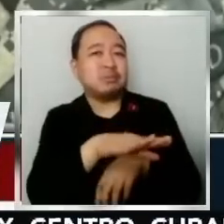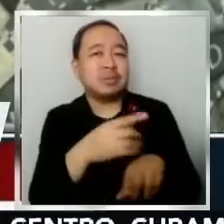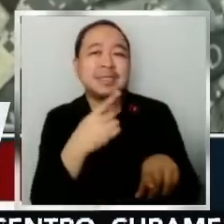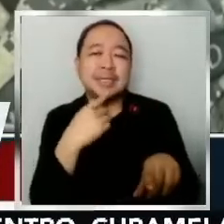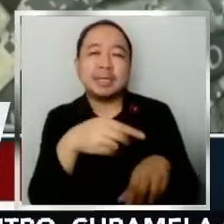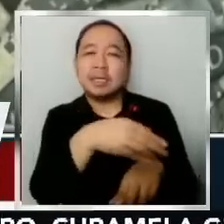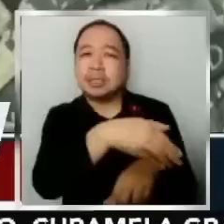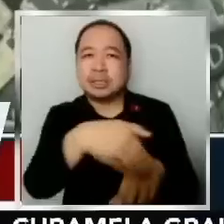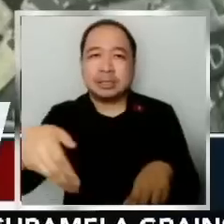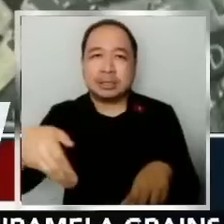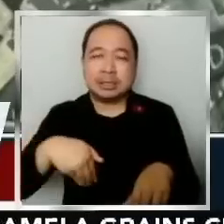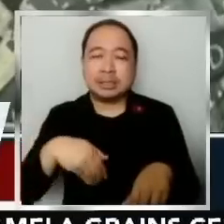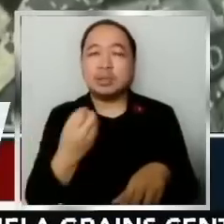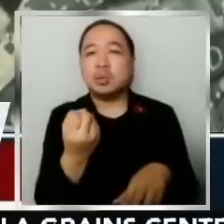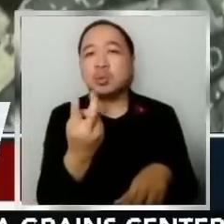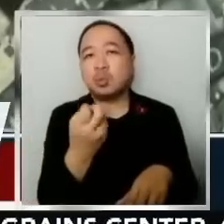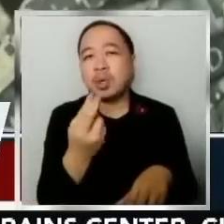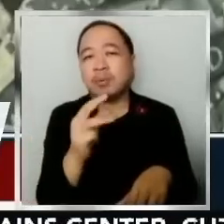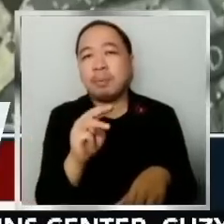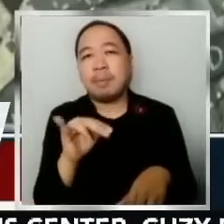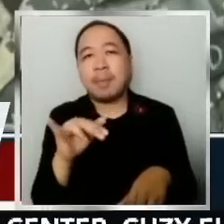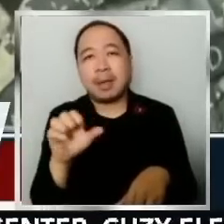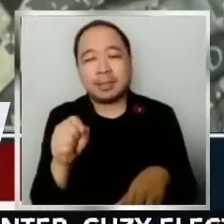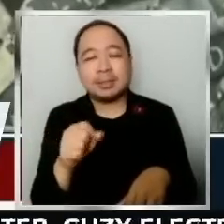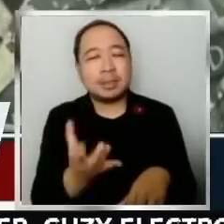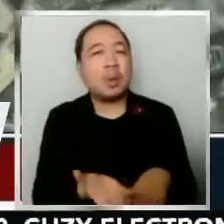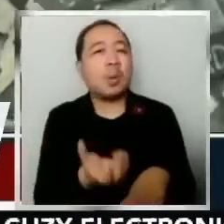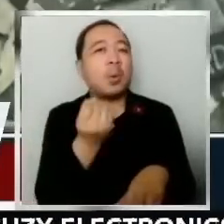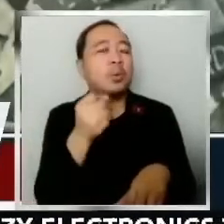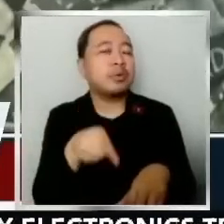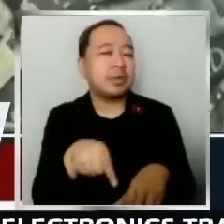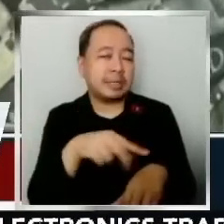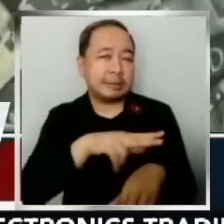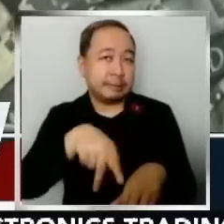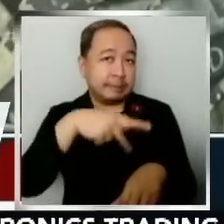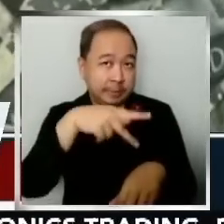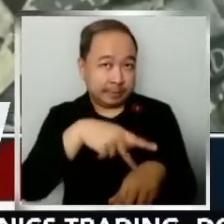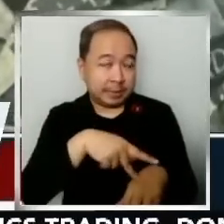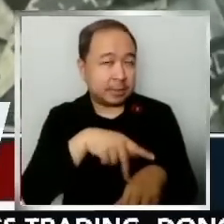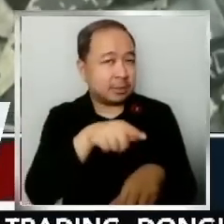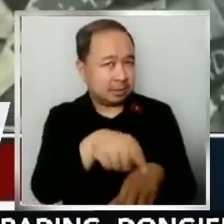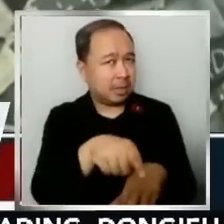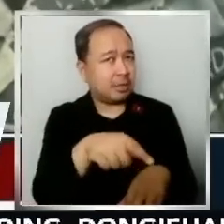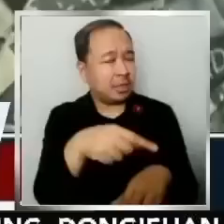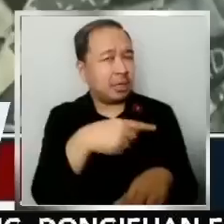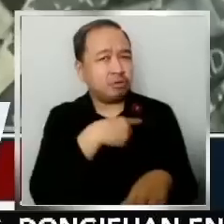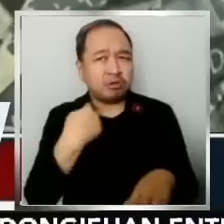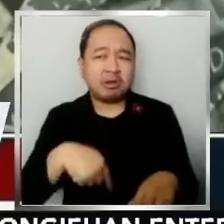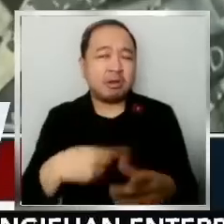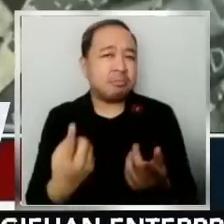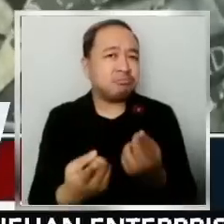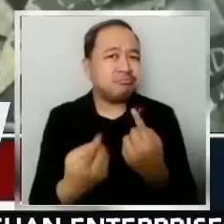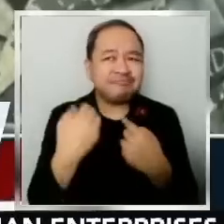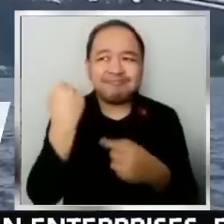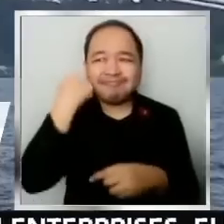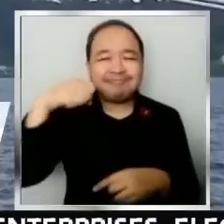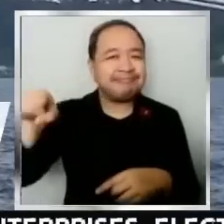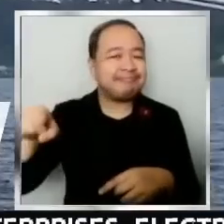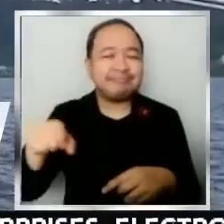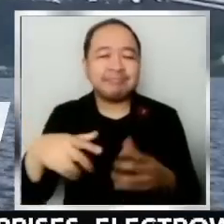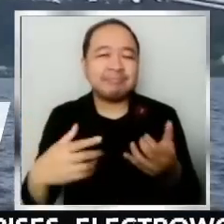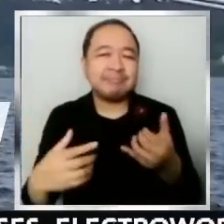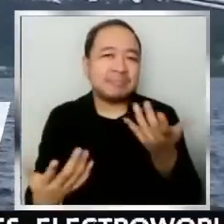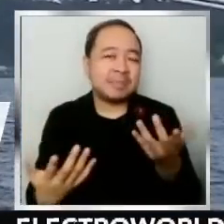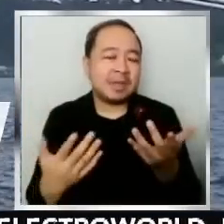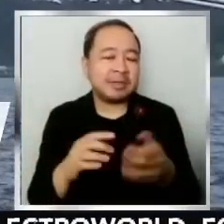china-chat Island ay territorial sea ng Pilipinas Sila naman po ay hindi nagresponde sa tawag ng ating mga coast guard para